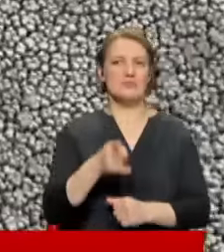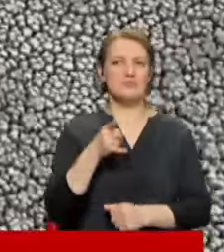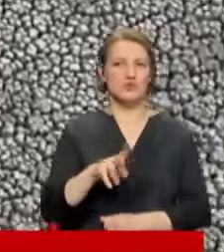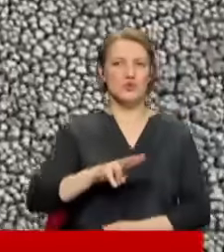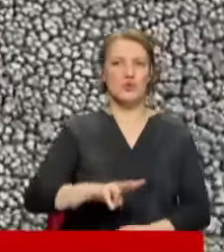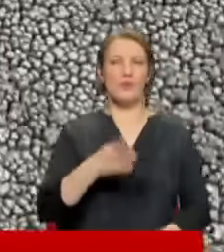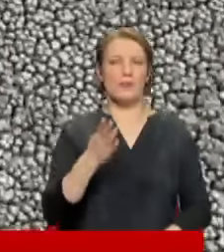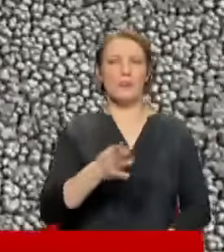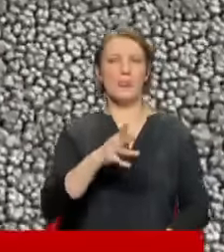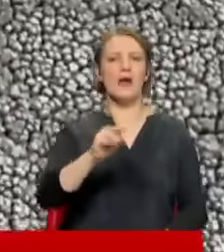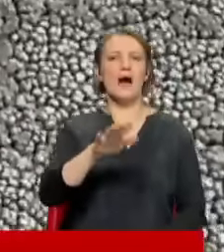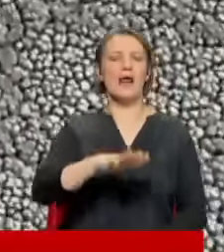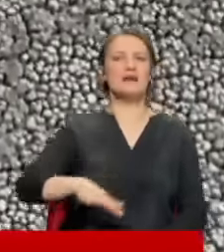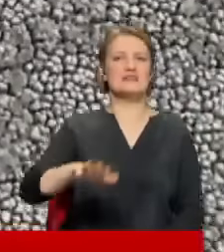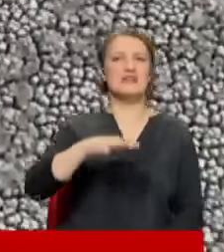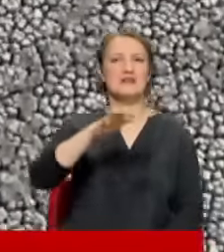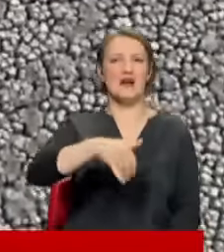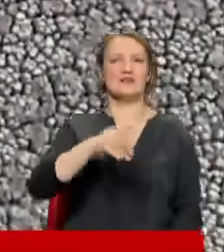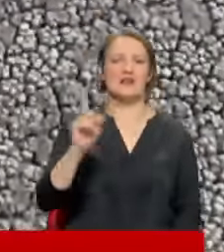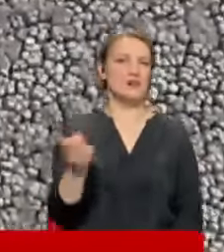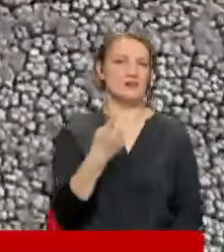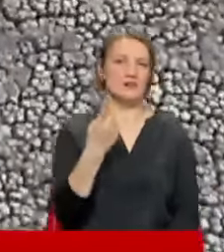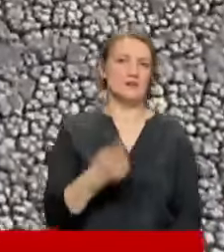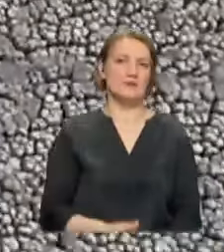yolla araziler kazanılamaz.